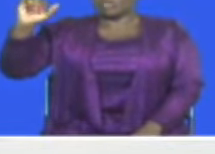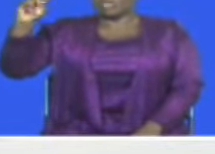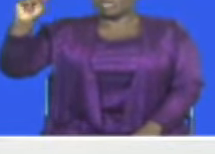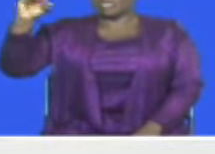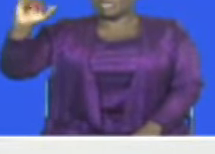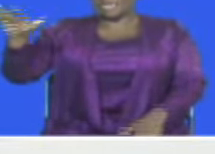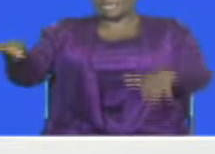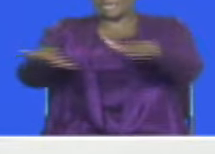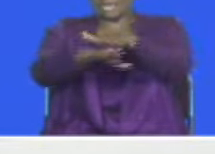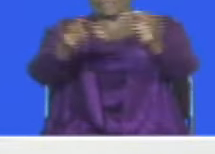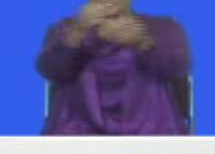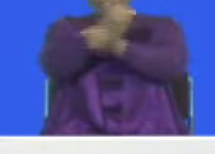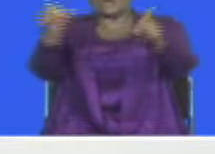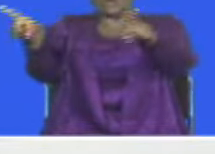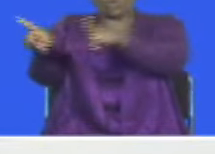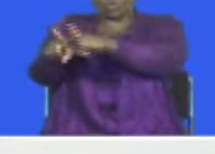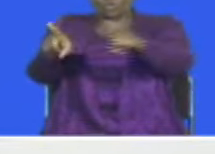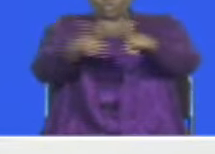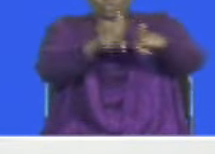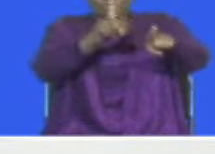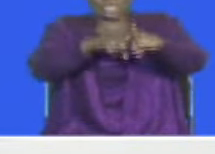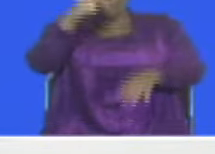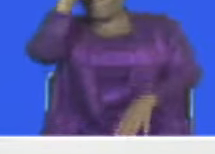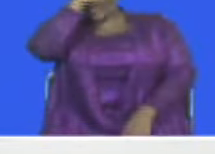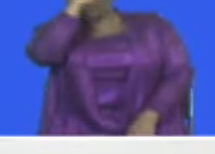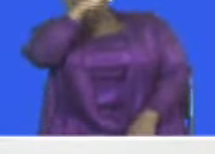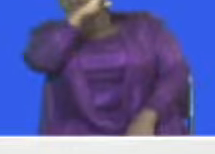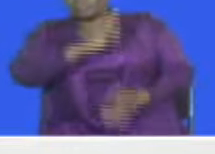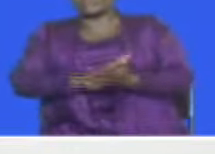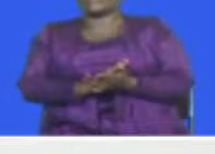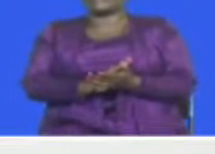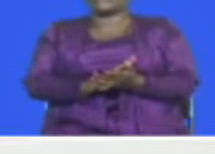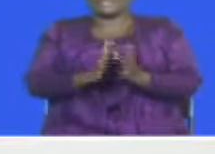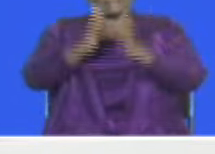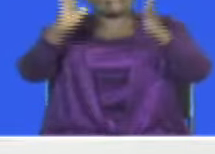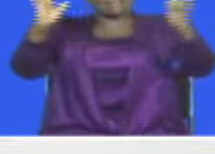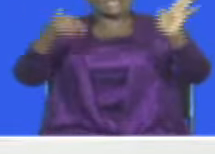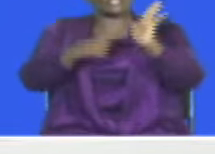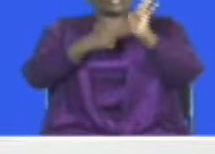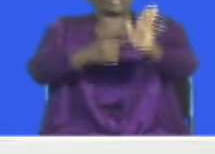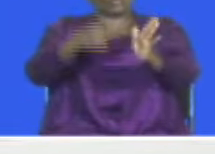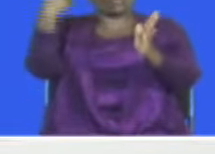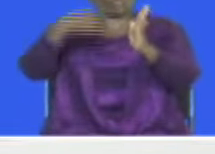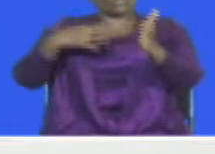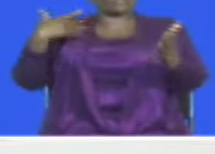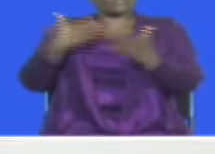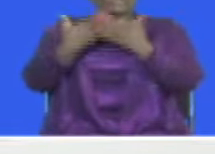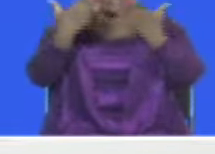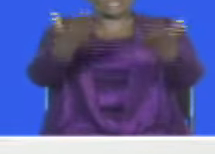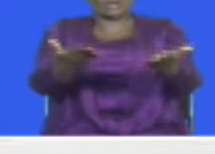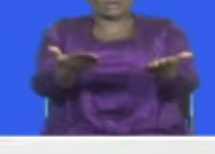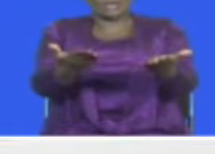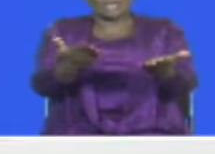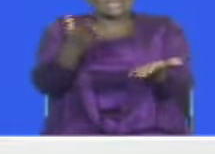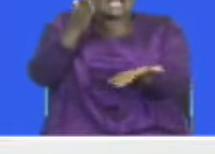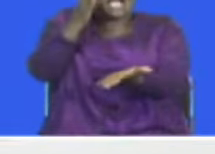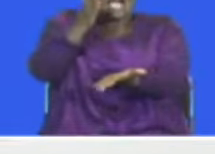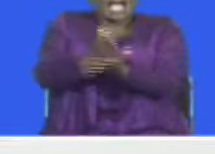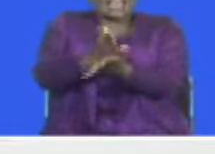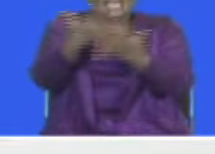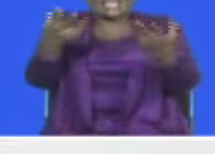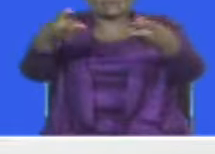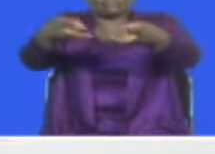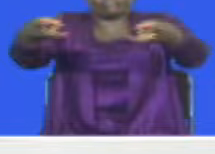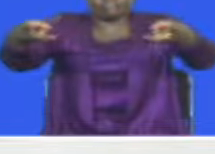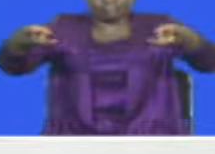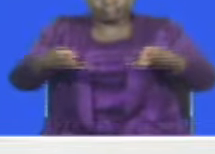kuwa naibu rais. Vile vile mwendo wa dhuhuri, kile ambacho ni kikubwa kimejitokeza hadi sasa ni kuhusu uhalali wa jopo